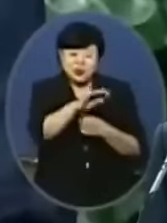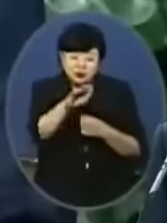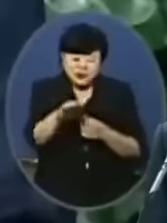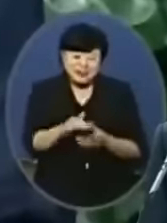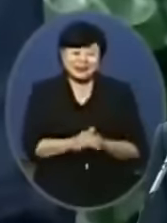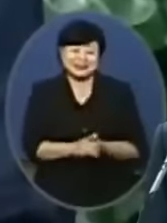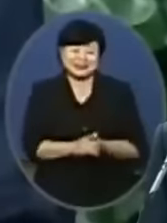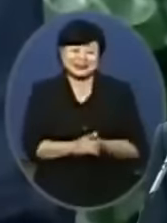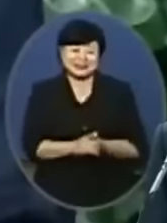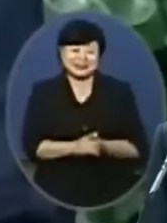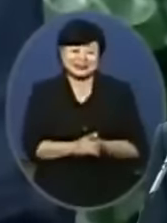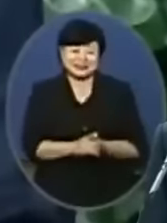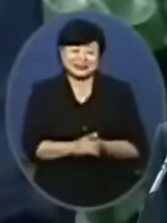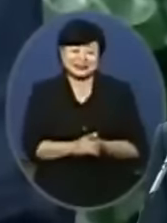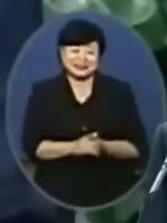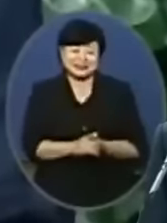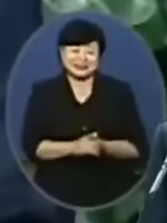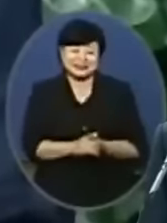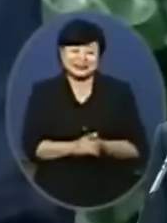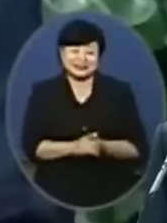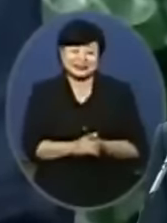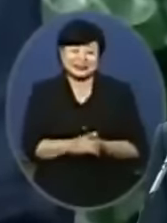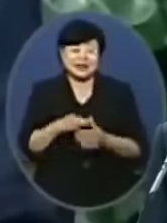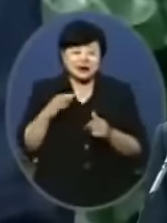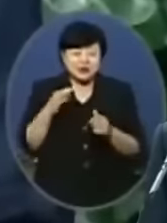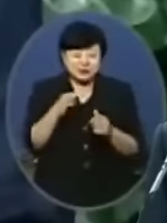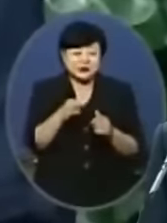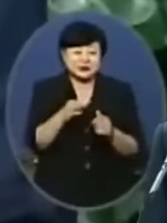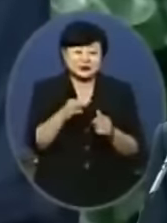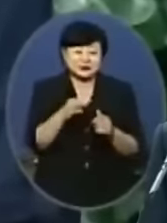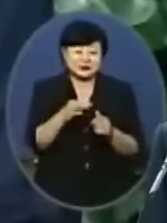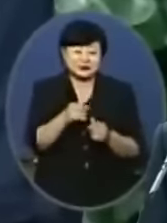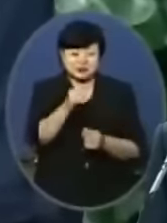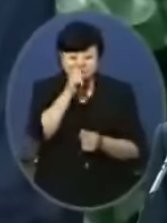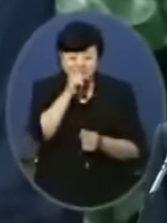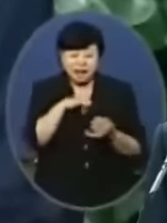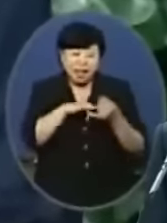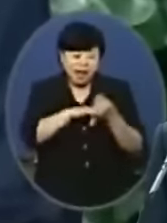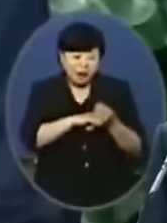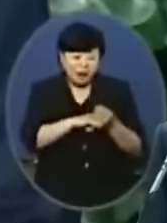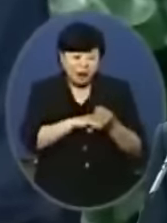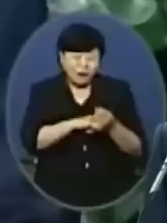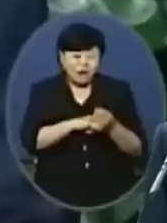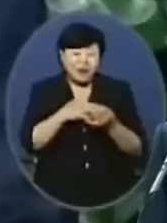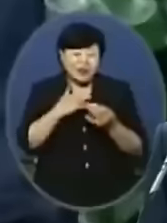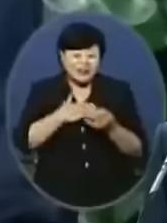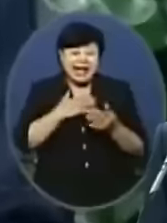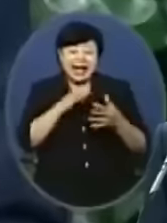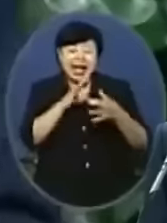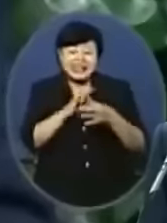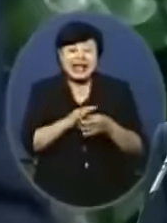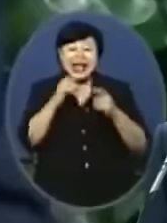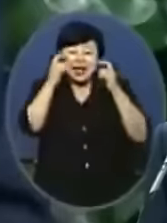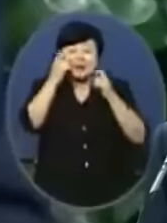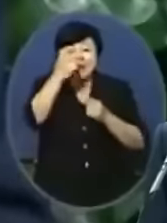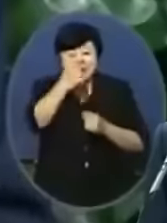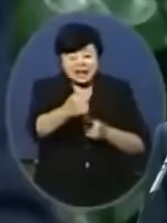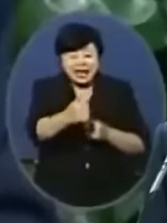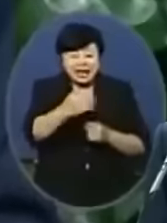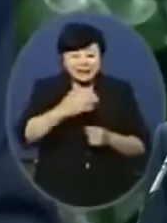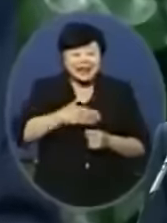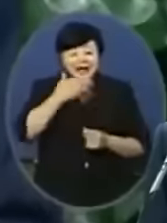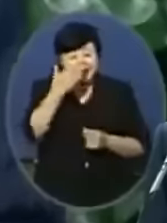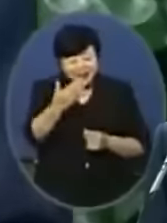우리를 통칭해서 말씀해도 좋을 텐데 꼭 나의 목자입니다. 내가 너를